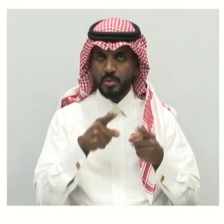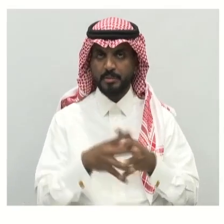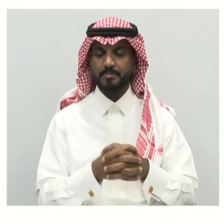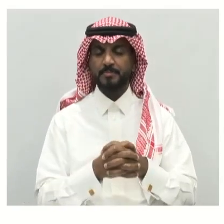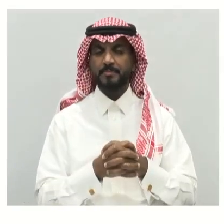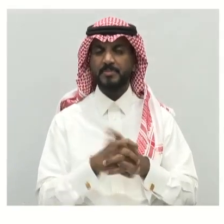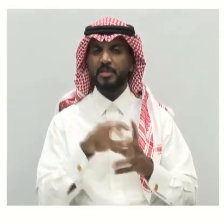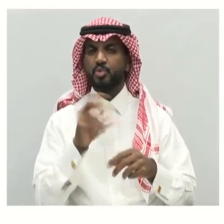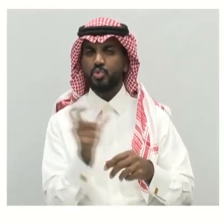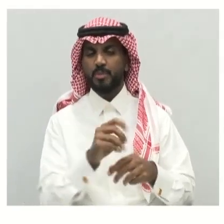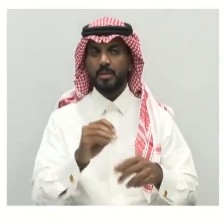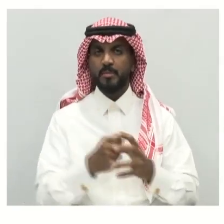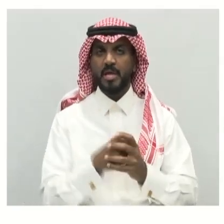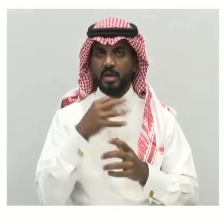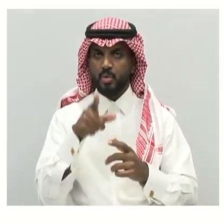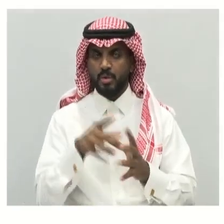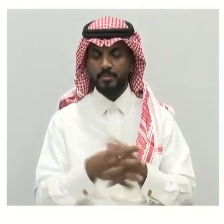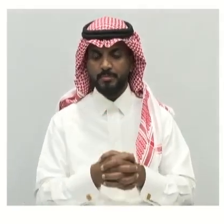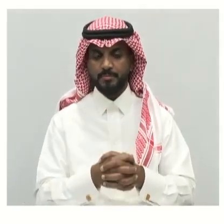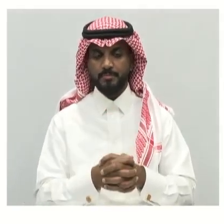شاهدوا هذه الجمله اقراوها